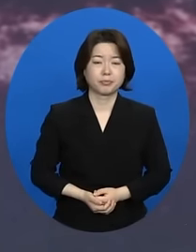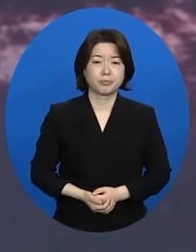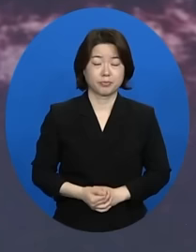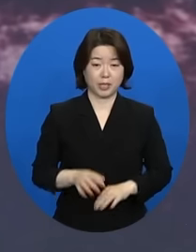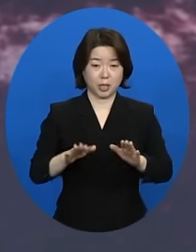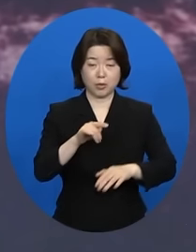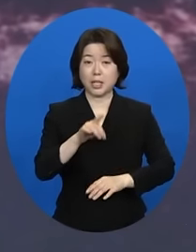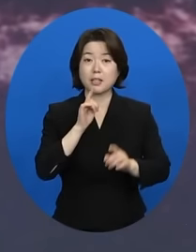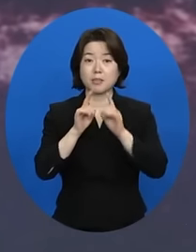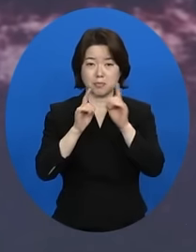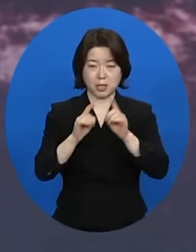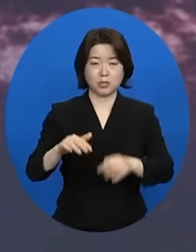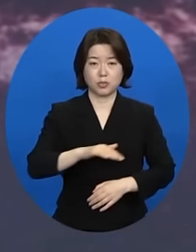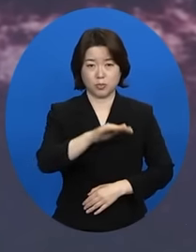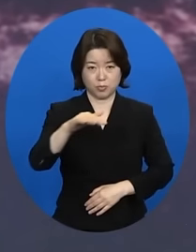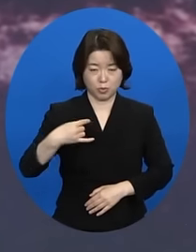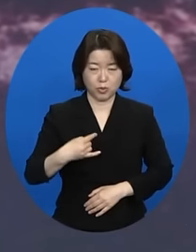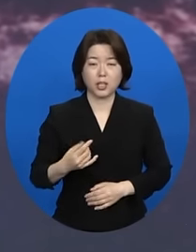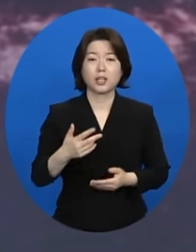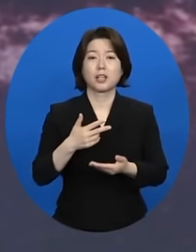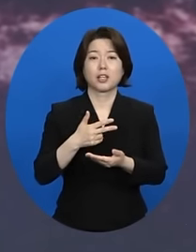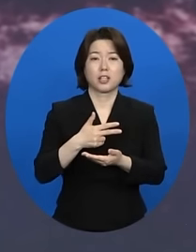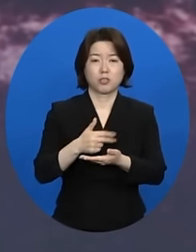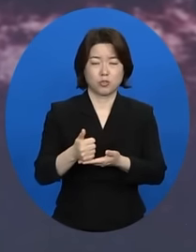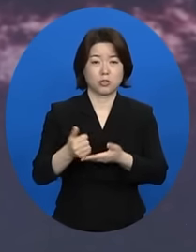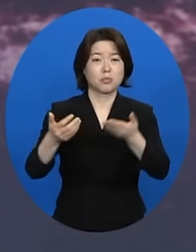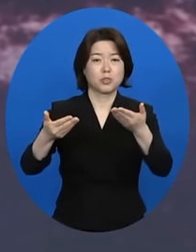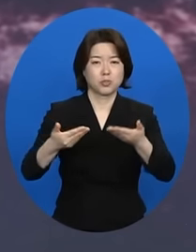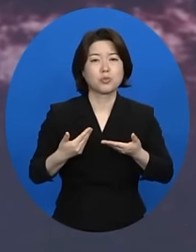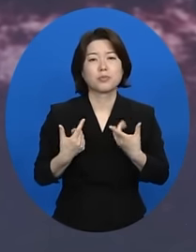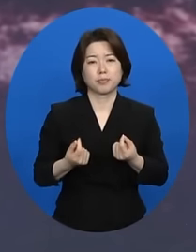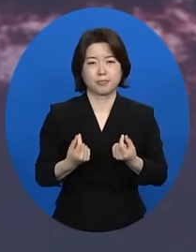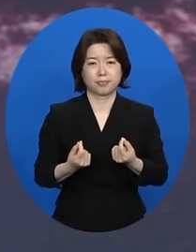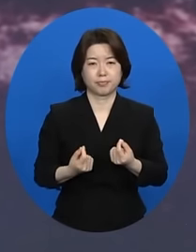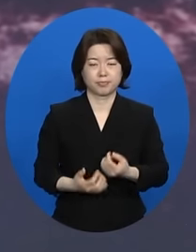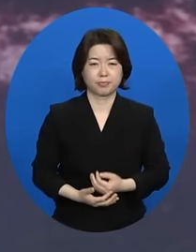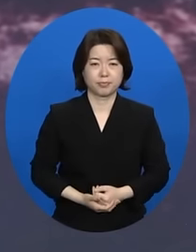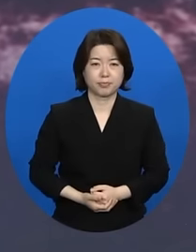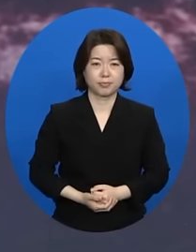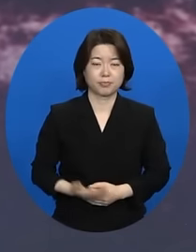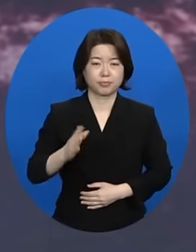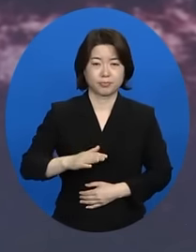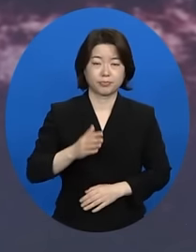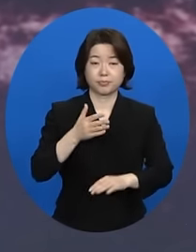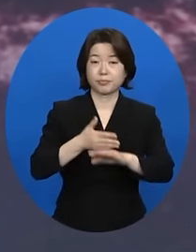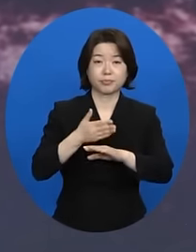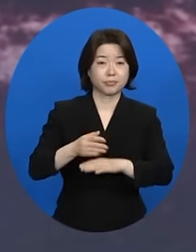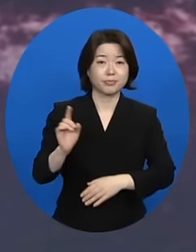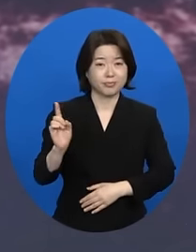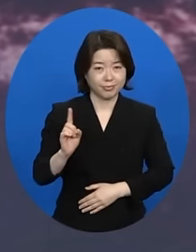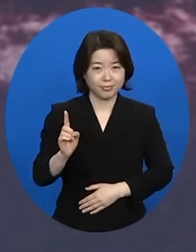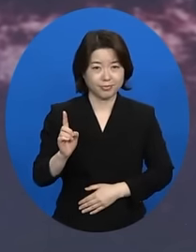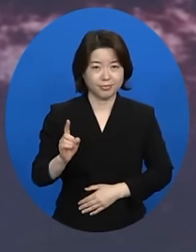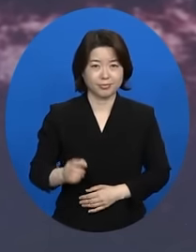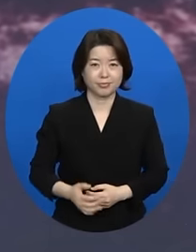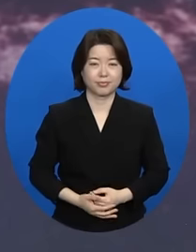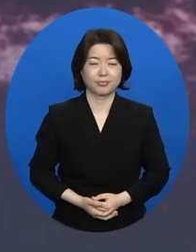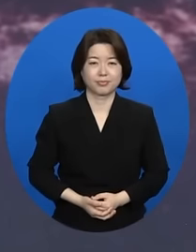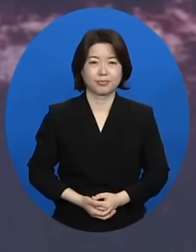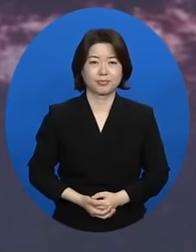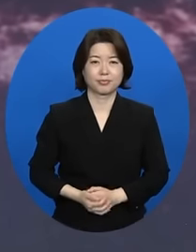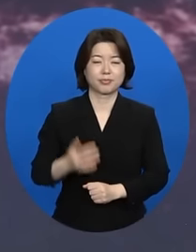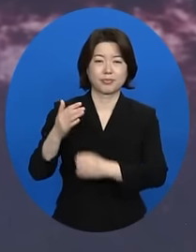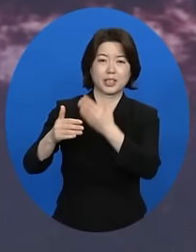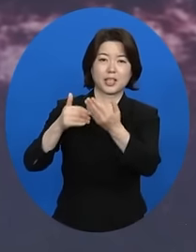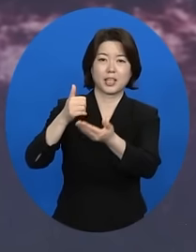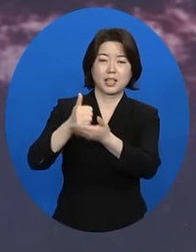오늘 이 말씀을 우리에게 주님께서 주시는 거예요. 그런데 감사한 것은 무엇이냐면